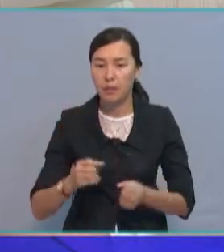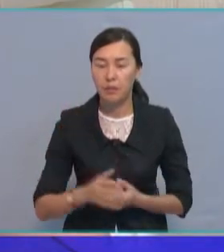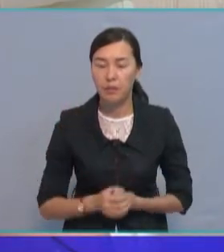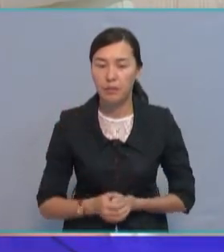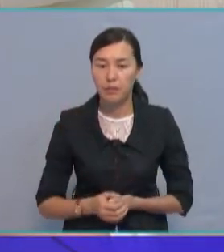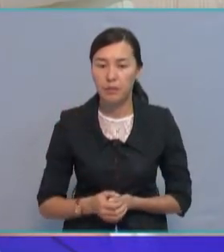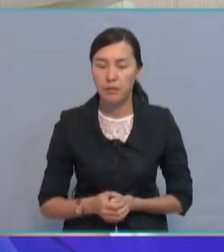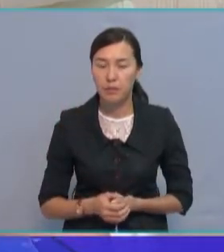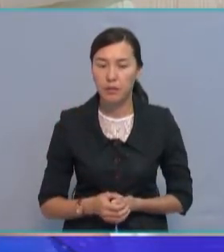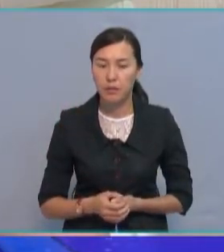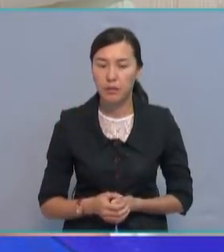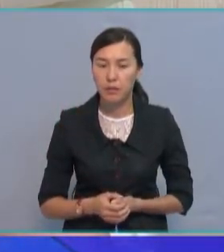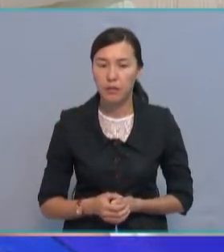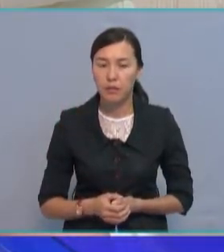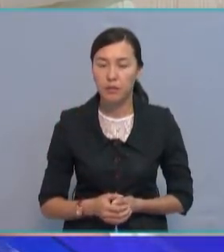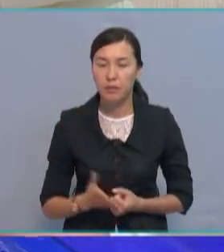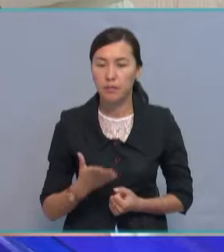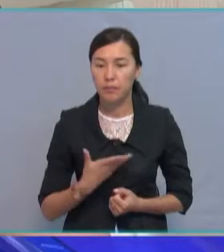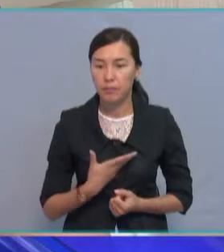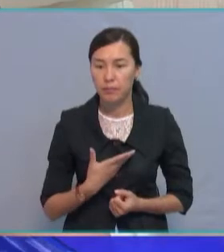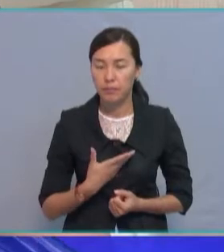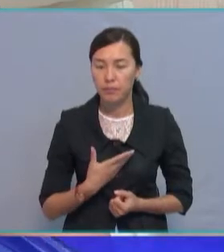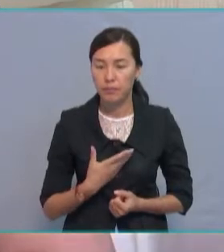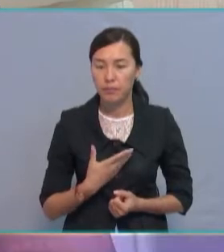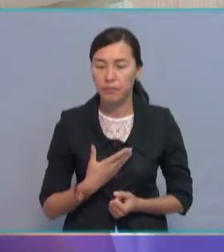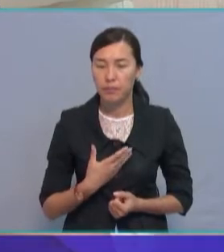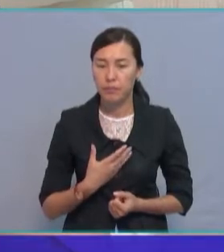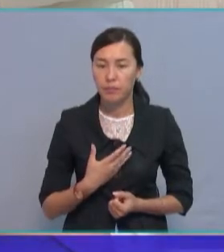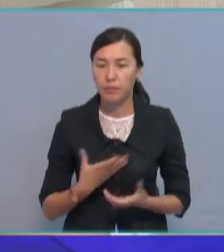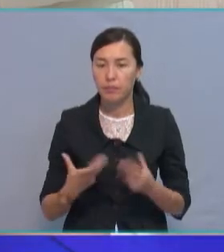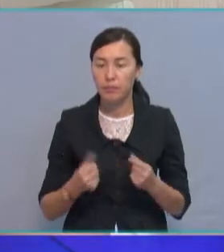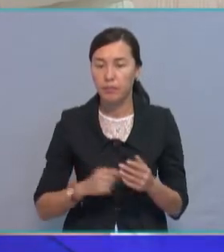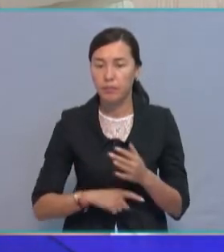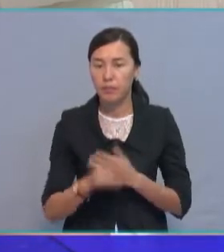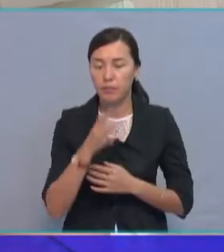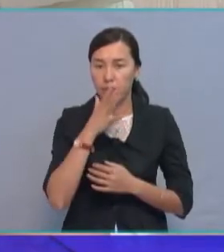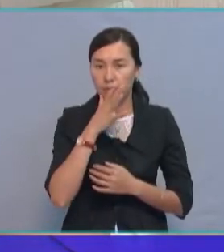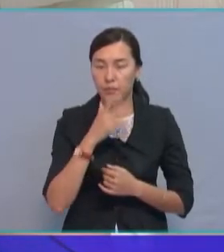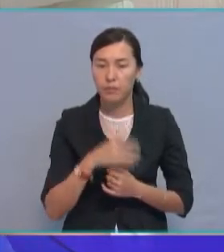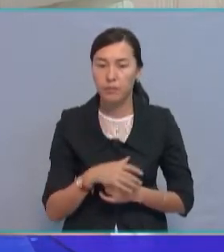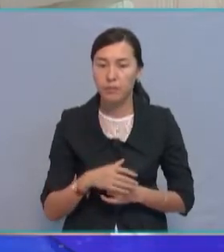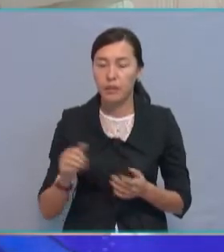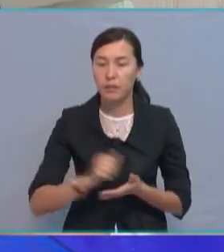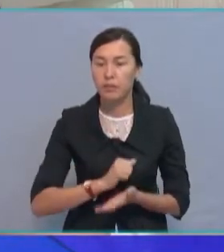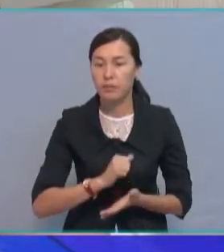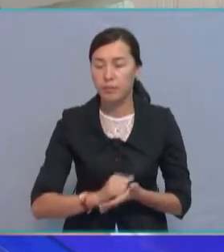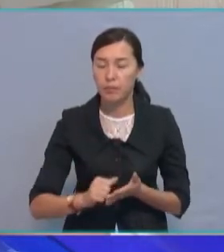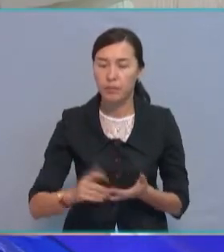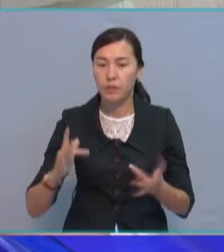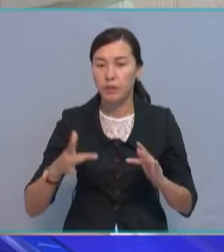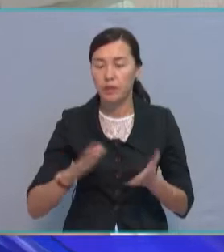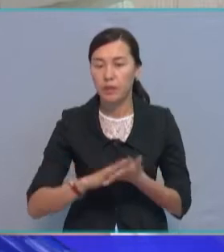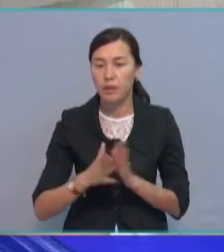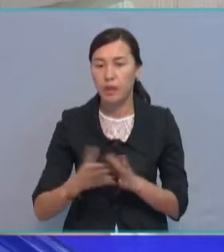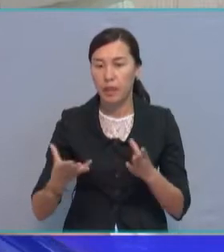қабылдадық. Өйткені басында бізде жаңадай қабылдау басталған кезде қағаз жүзінде де электрон